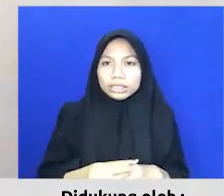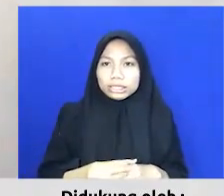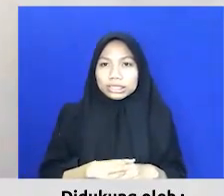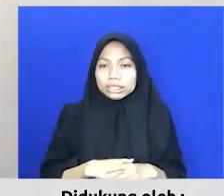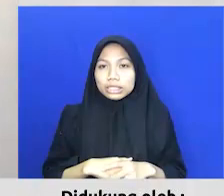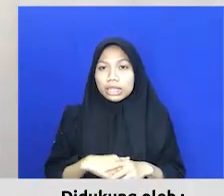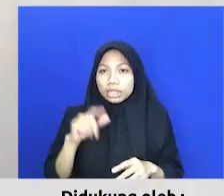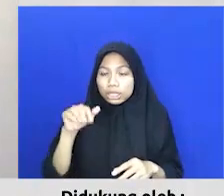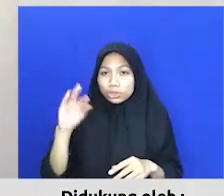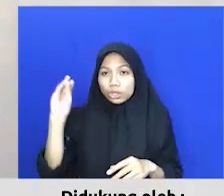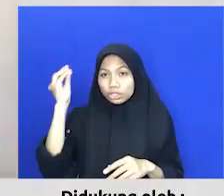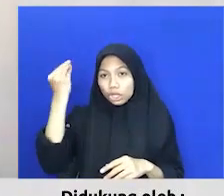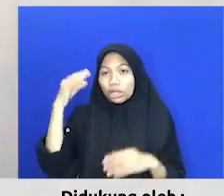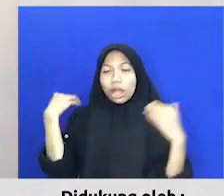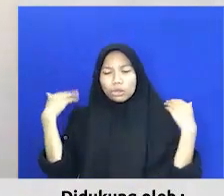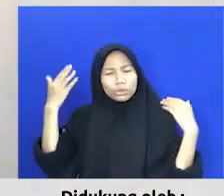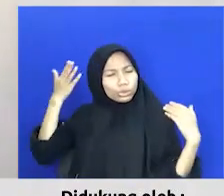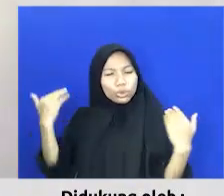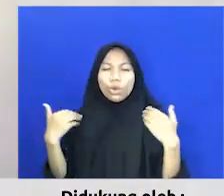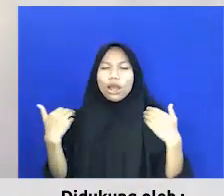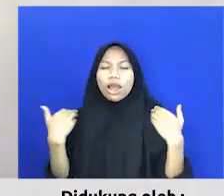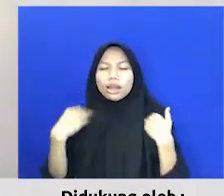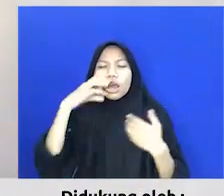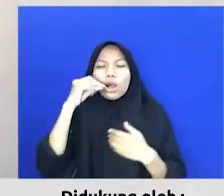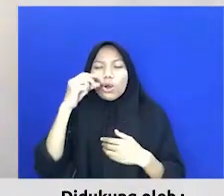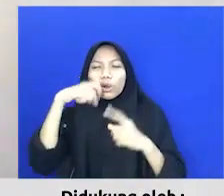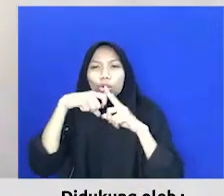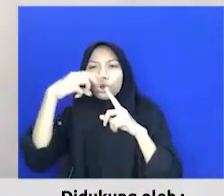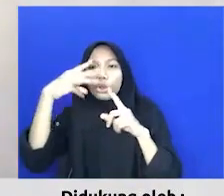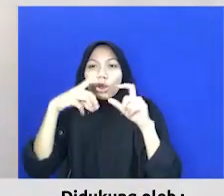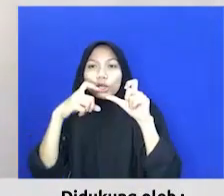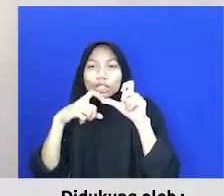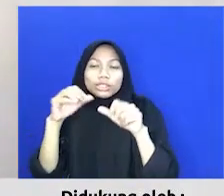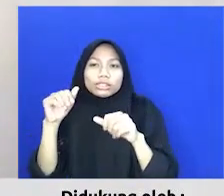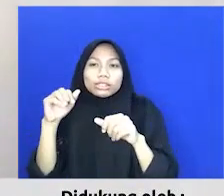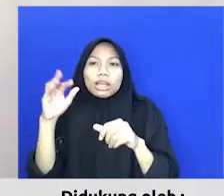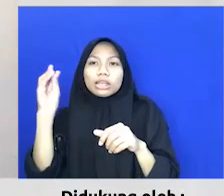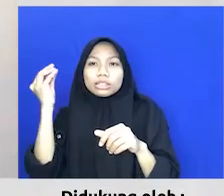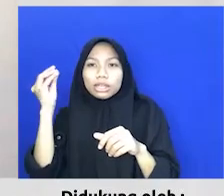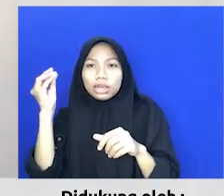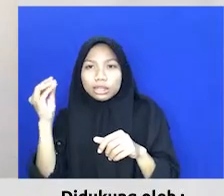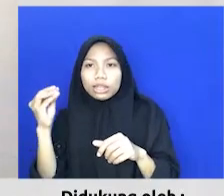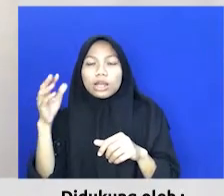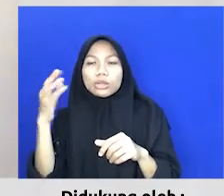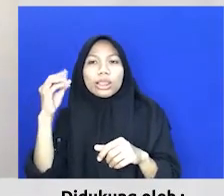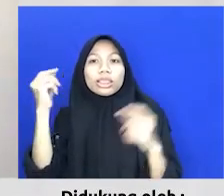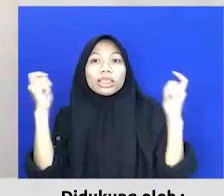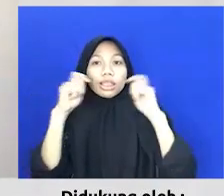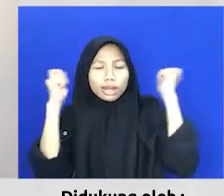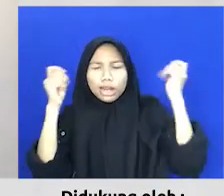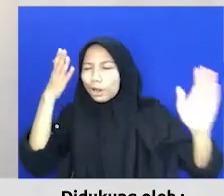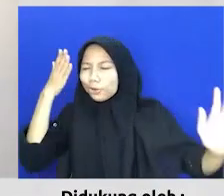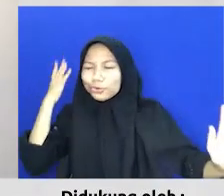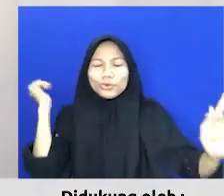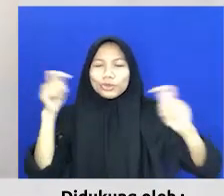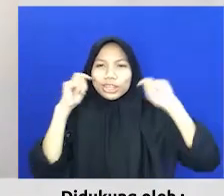Pak. Ya. Ya, jadi dari babak ke babak. Jadi mulai kan. Kalau dulu di